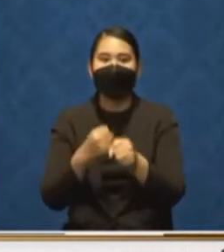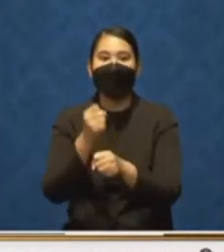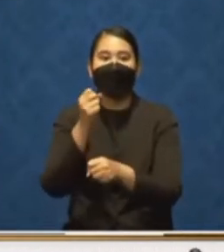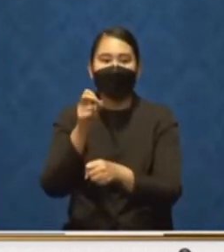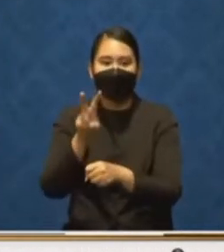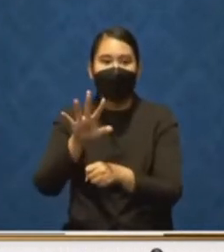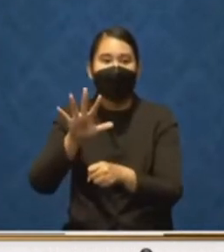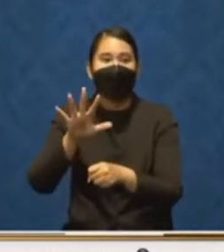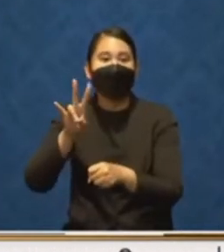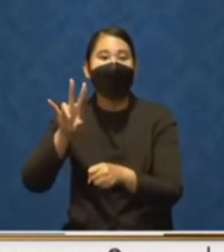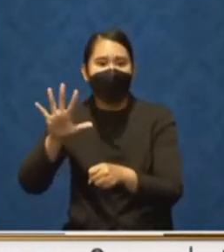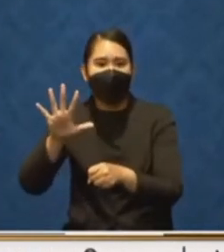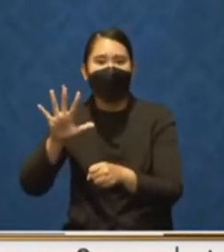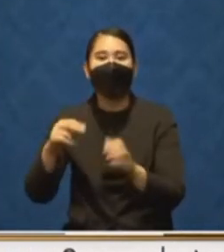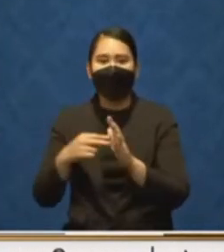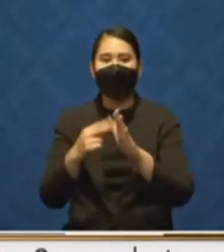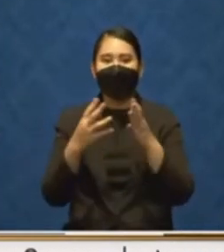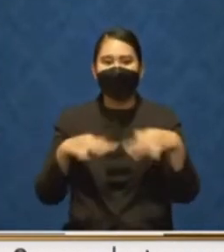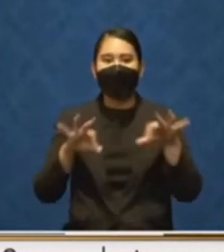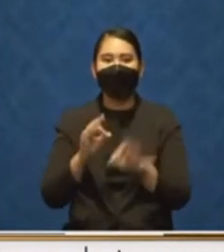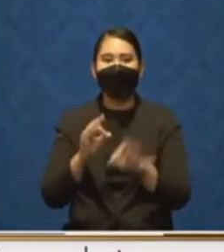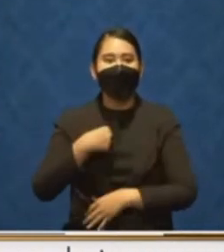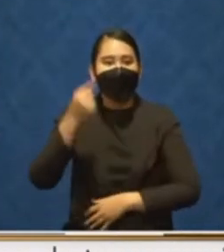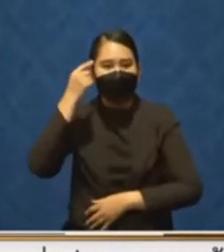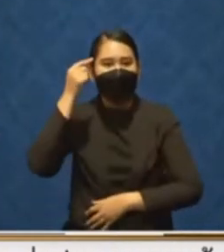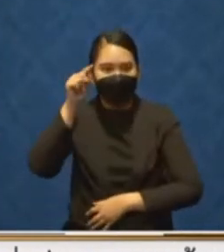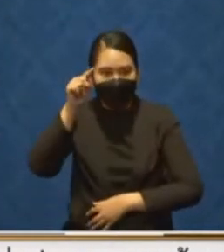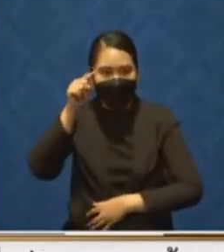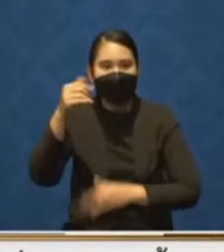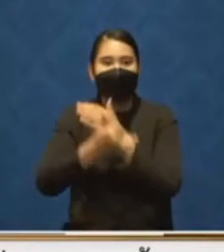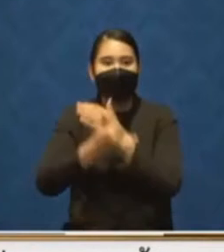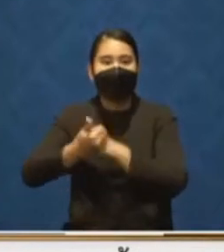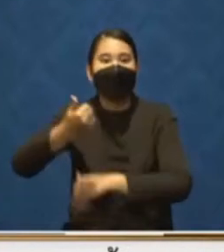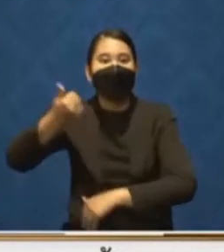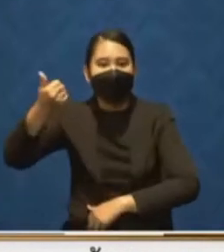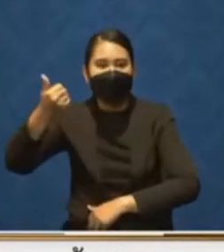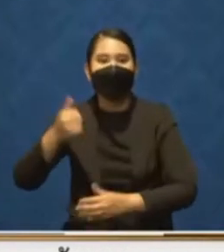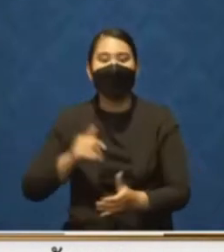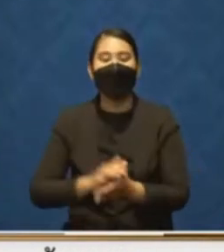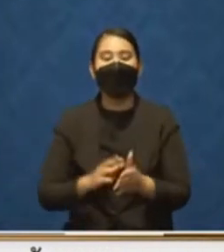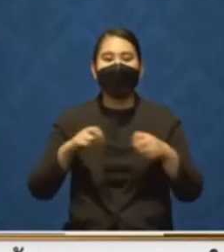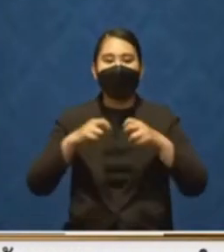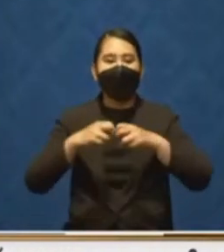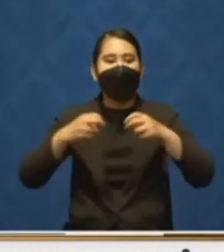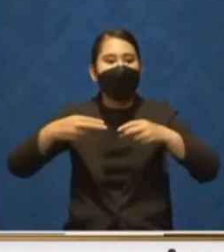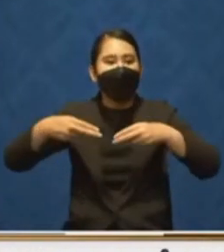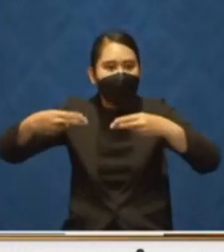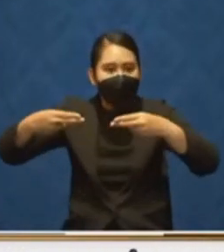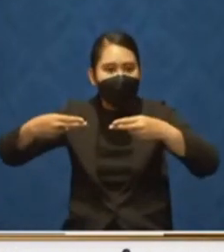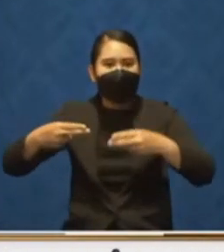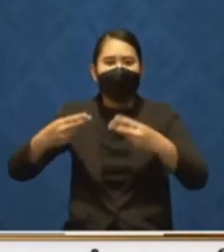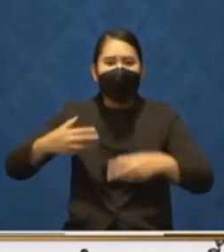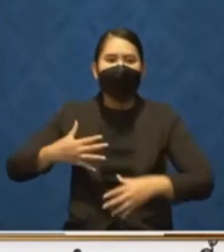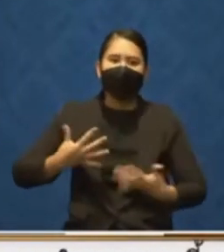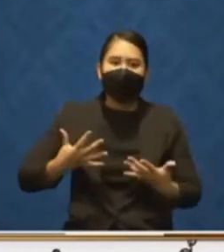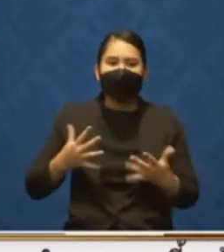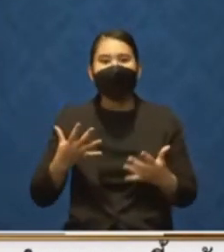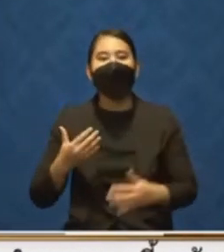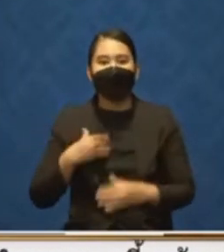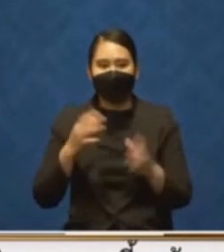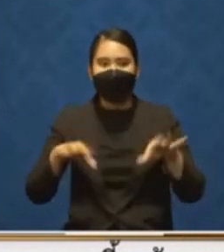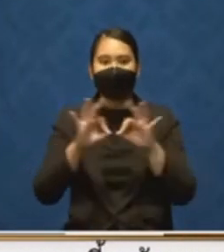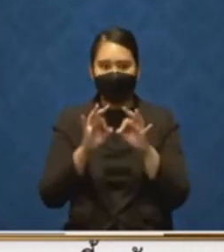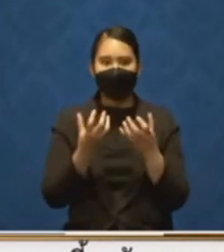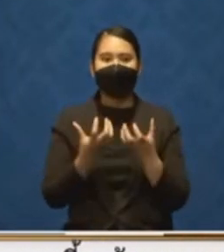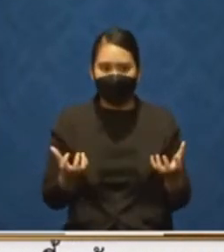สิ่งน้ำมันที่ต้องลองมองคือสัญภาพคนอื่นเขาด้วยนะกายภาพสงครามซึ่งลบไม่ลงไปรู้ล่ะจะมันก็ต้องมีสภาพตรง